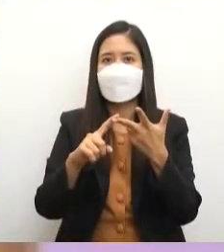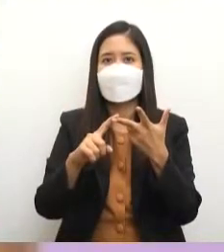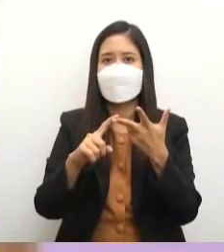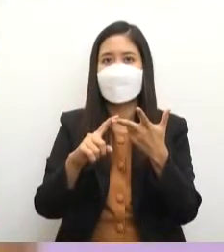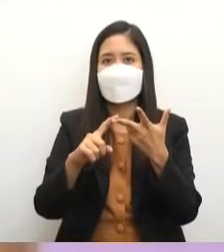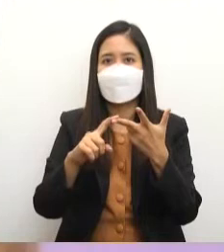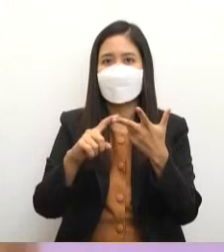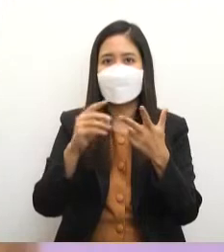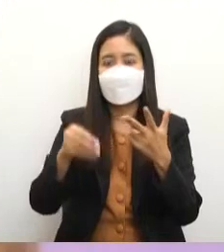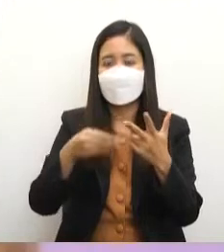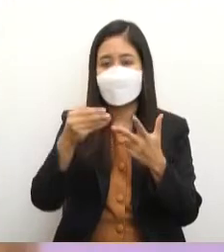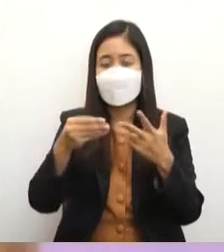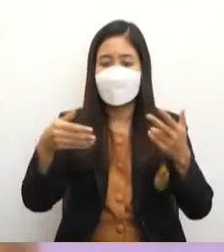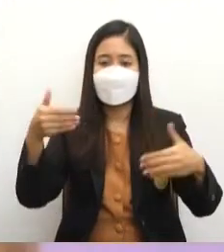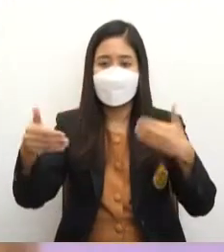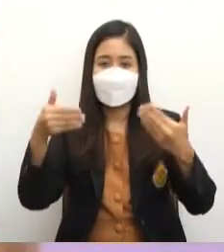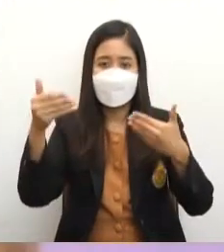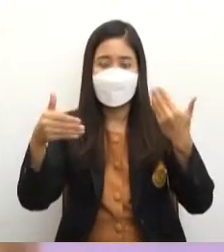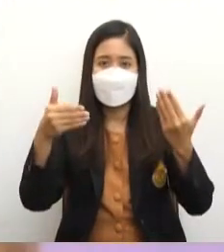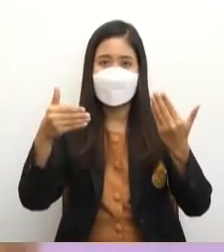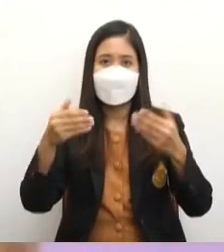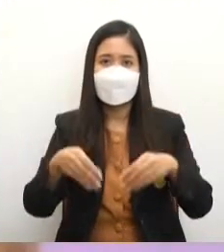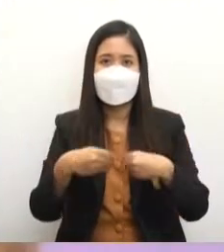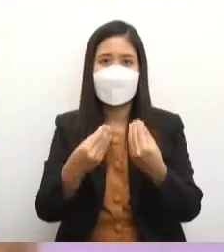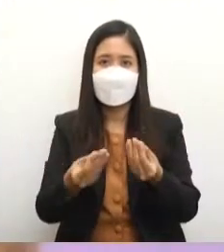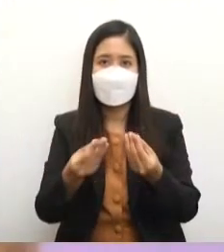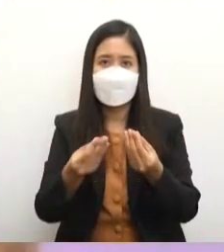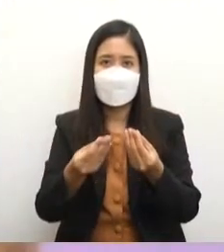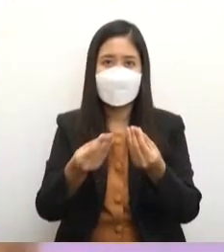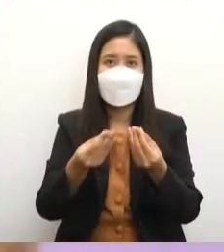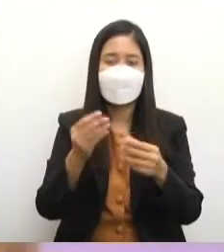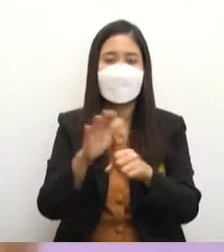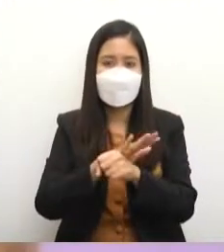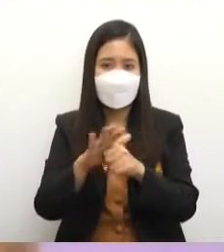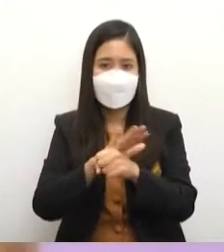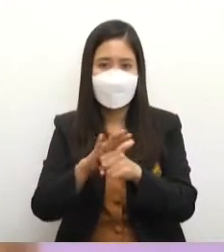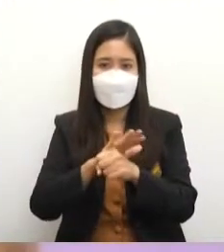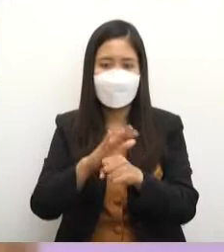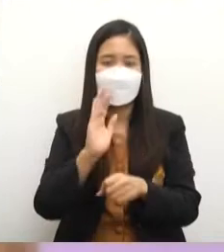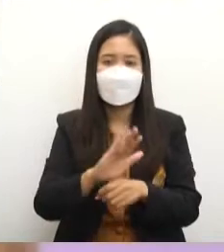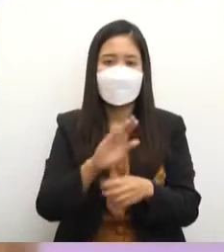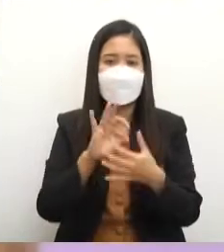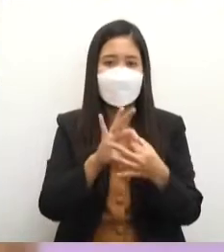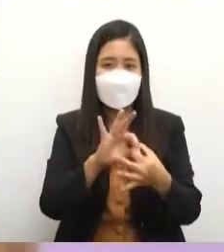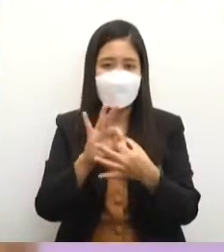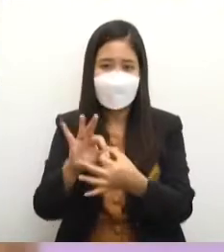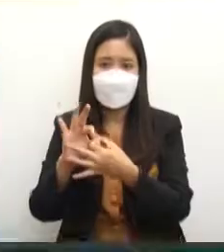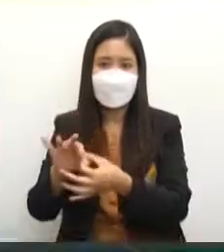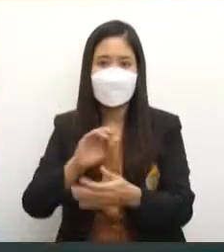ที่เราจัดกิจกรรมครูหลังม้าเรามีเพื่อประเมินความพึงพอใจของผู้มีส่วนเกี่ยวข้องทั้ง4ส่วนน